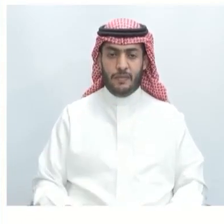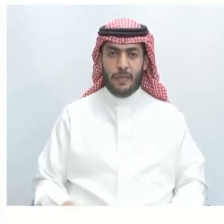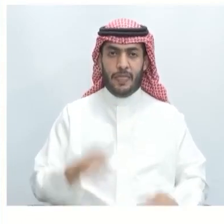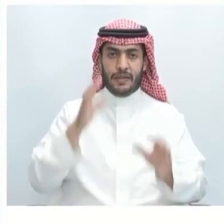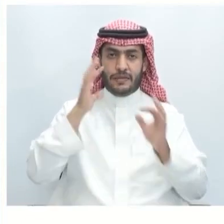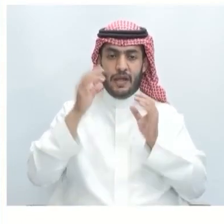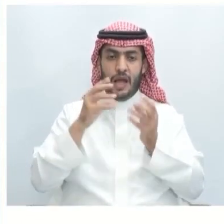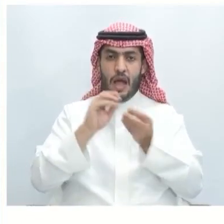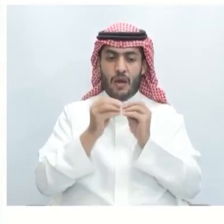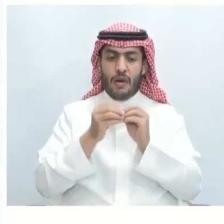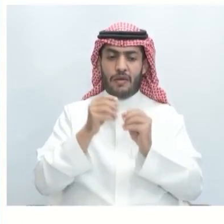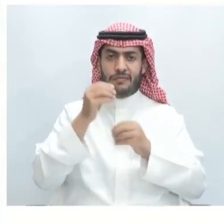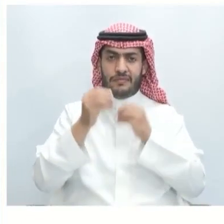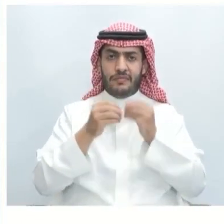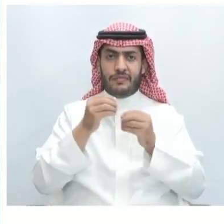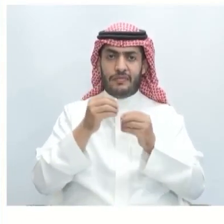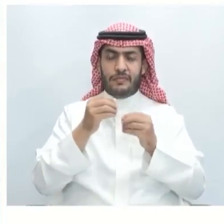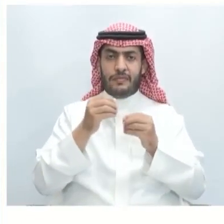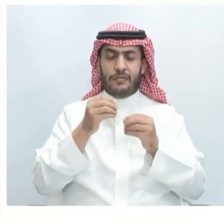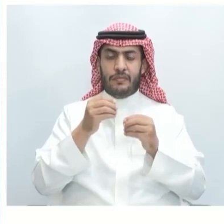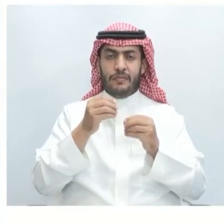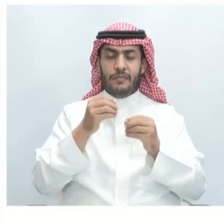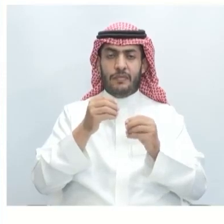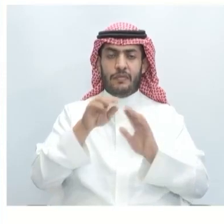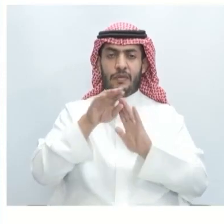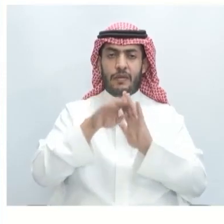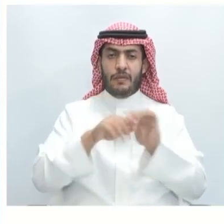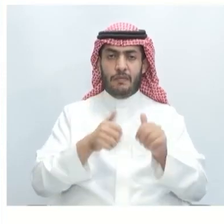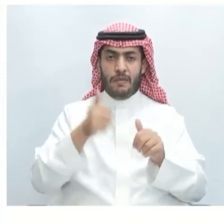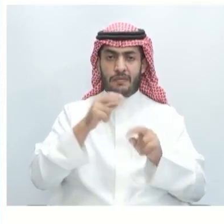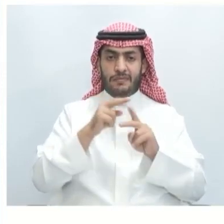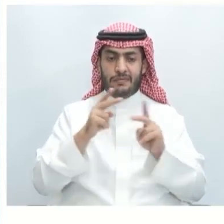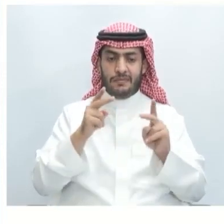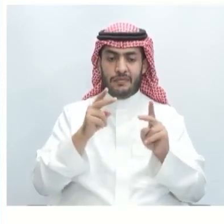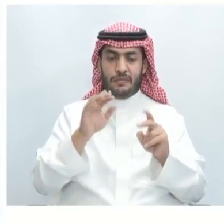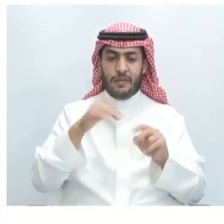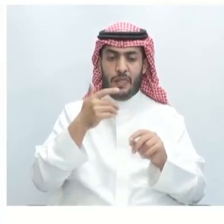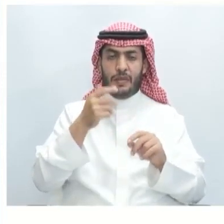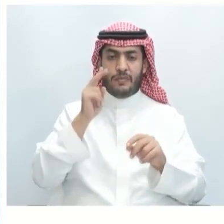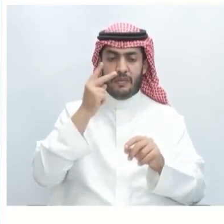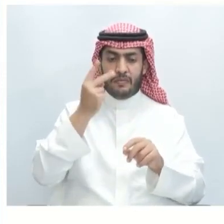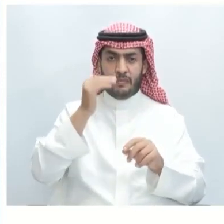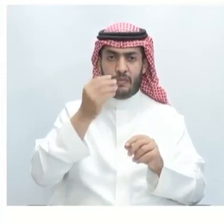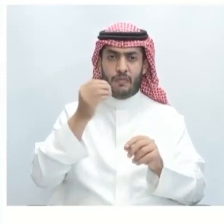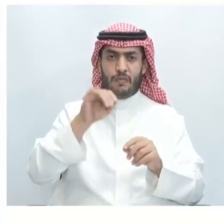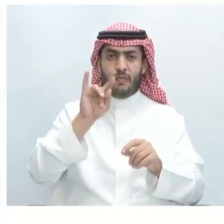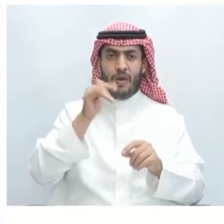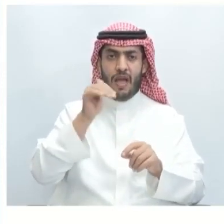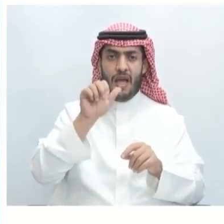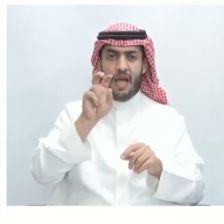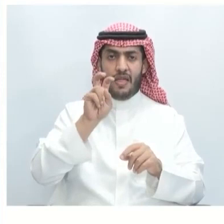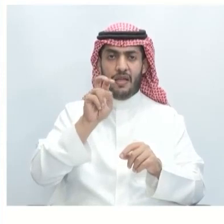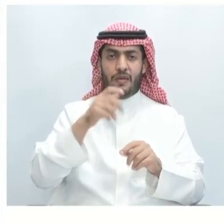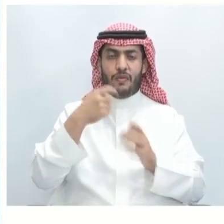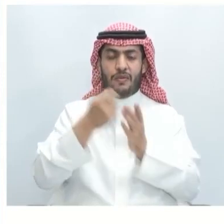الالوان نستطيع ان نغير نستطيع ان نقوم بالعديد من الاجراءات كذلك الملاحظات نستطيع ان نضيف ملاحظات تحت